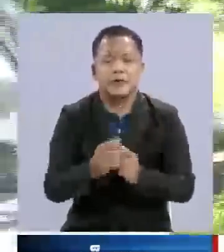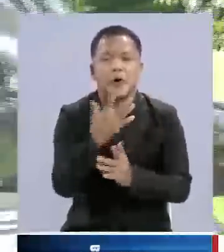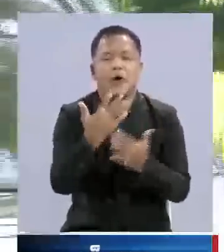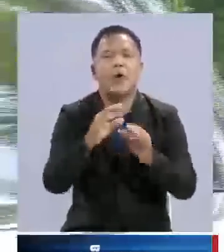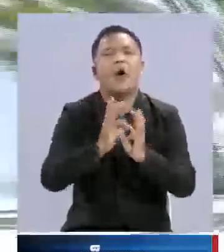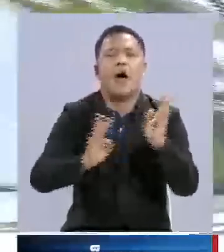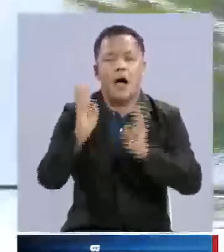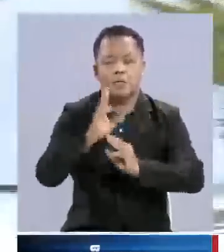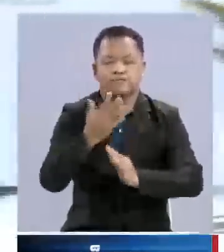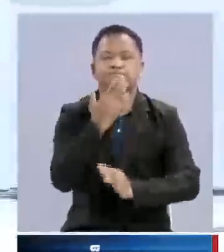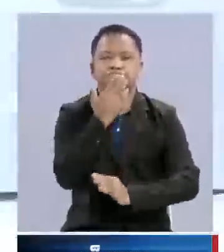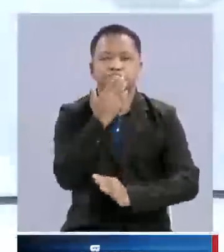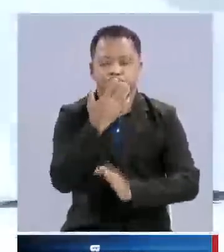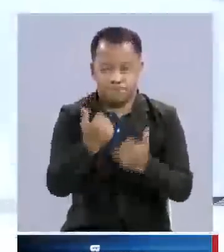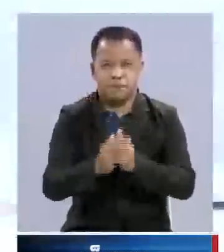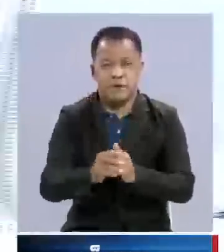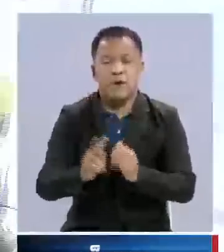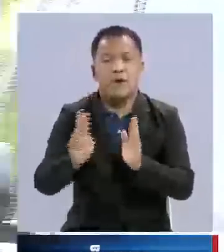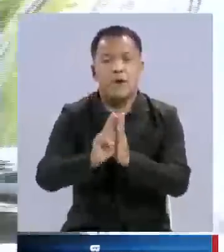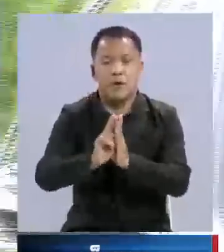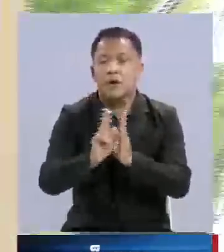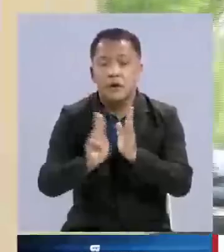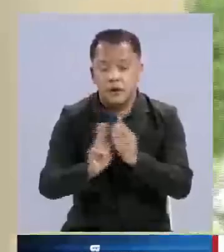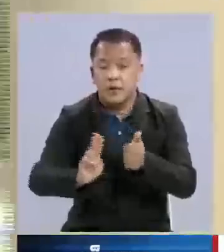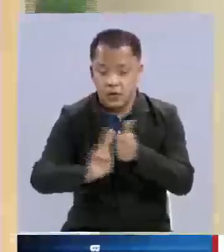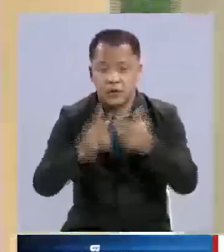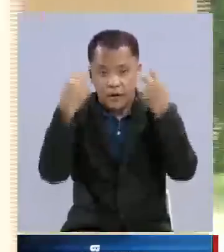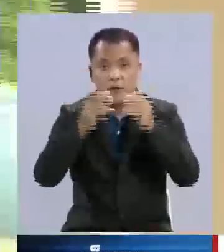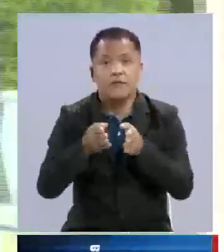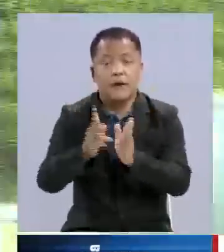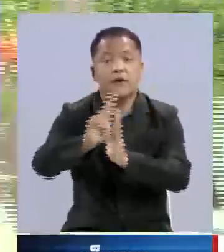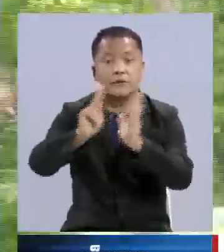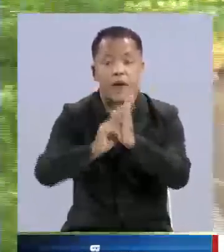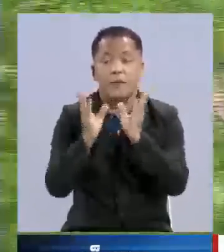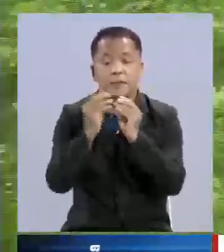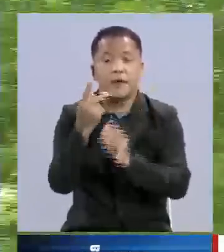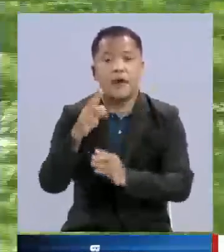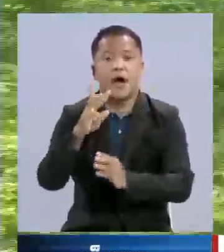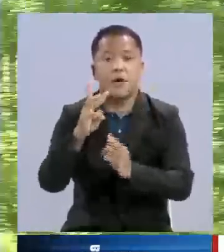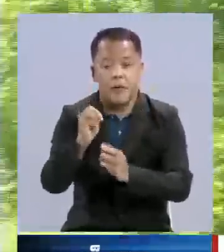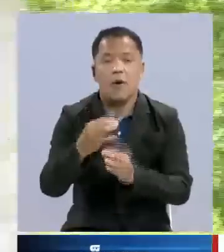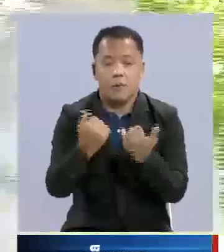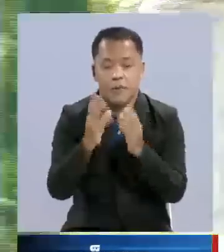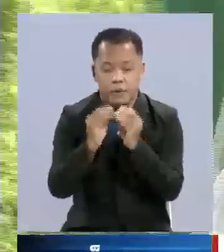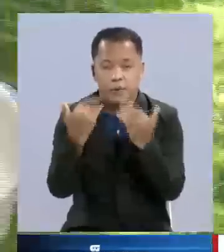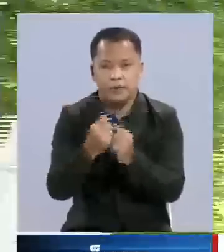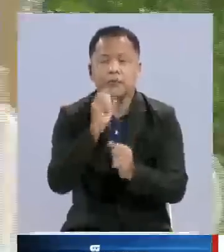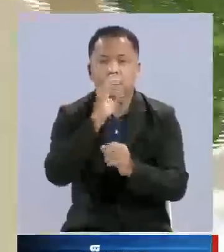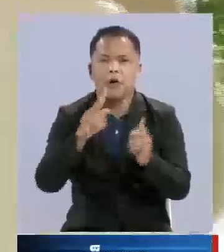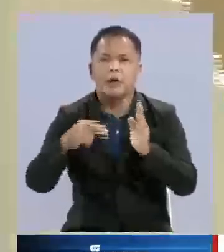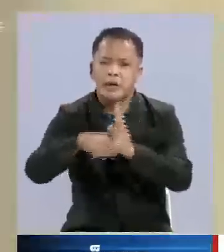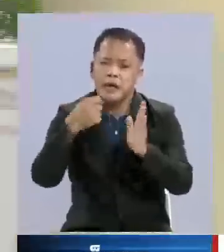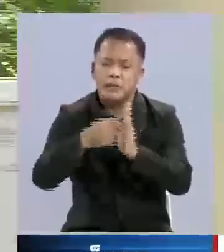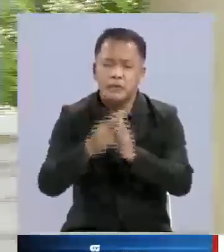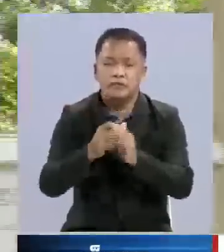ขอว่างเว้นไว้หน่อยคุณวิษณุเครืองามรองนายกรัฐมนตรีฝ่ายกฎหมายวันนี้เข้าประชุมครม.ตามปกตินะครับระบุถึงกรณี